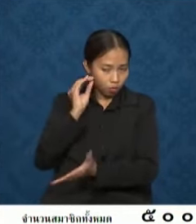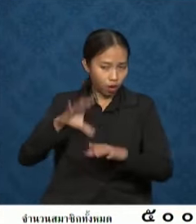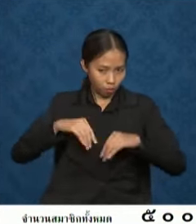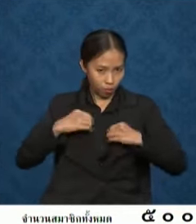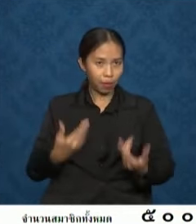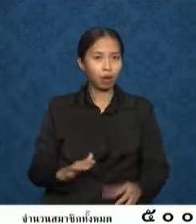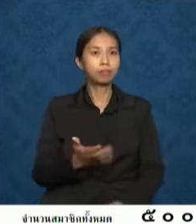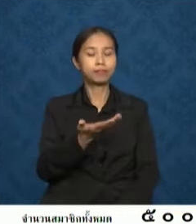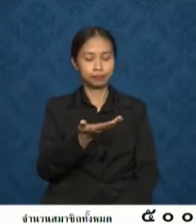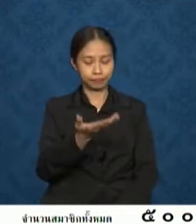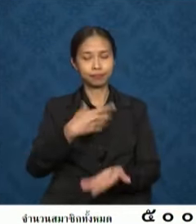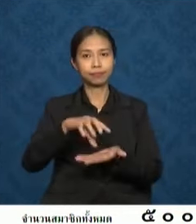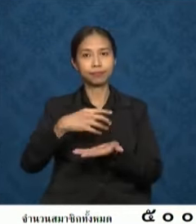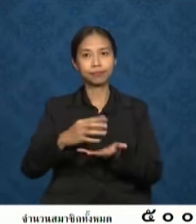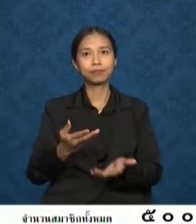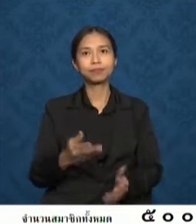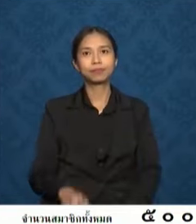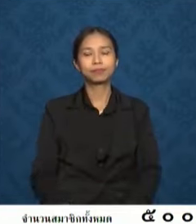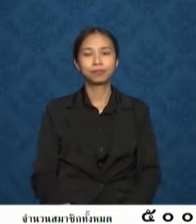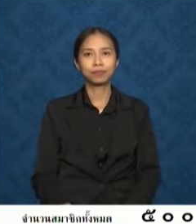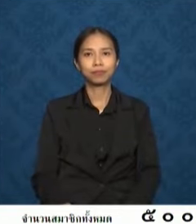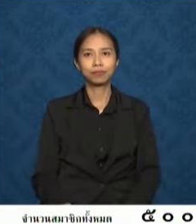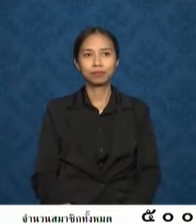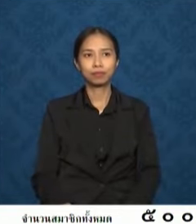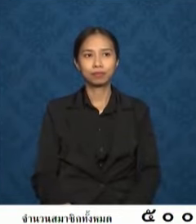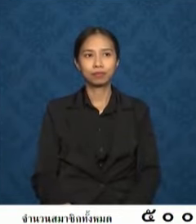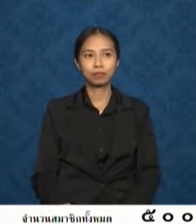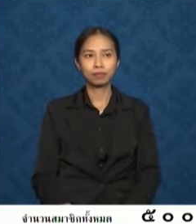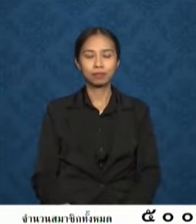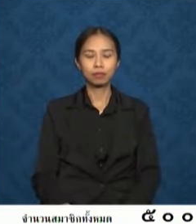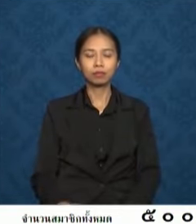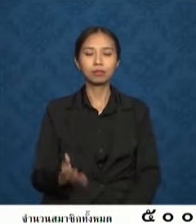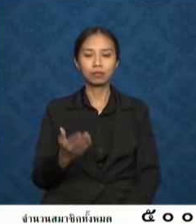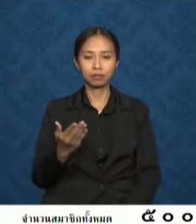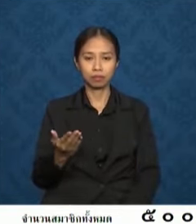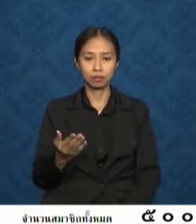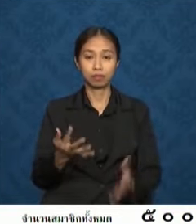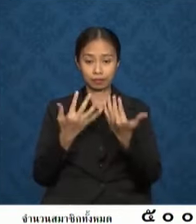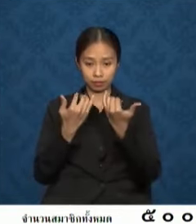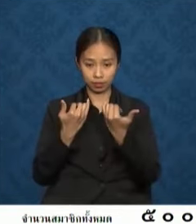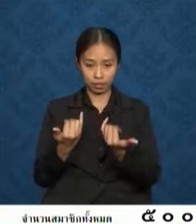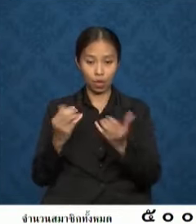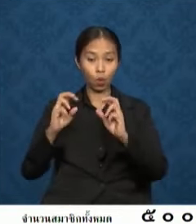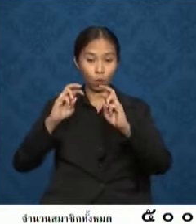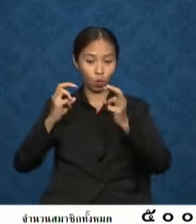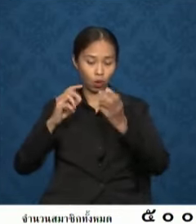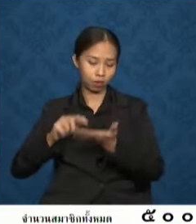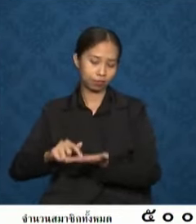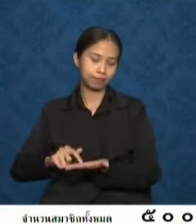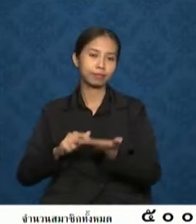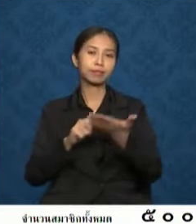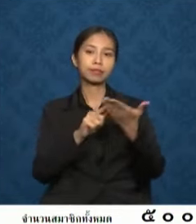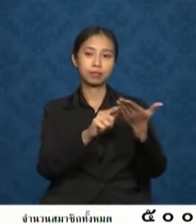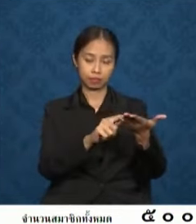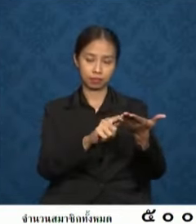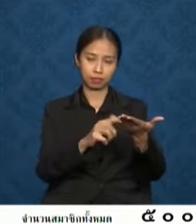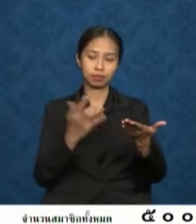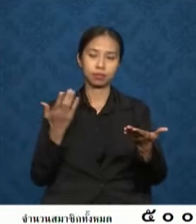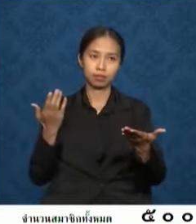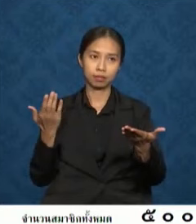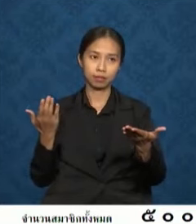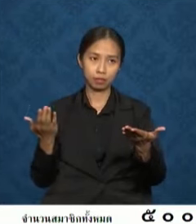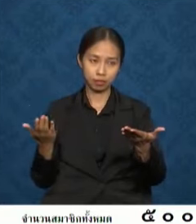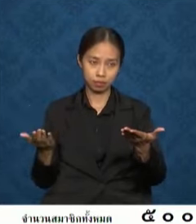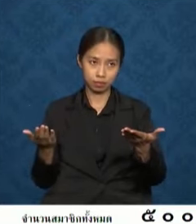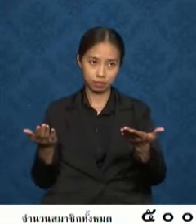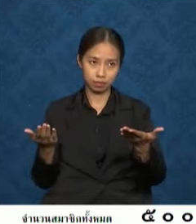ครับเชิญท่านอักเดชพูดต่อครับครับท่านประธานครับเนื่องจากยติที่เ่าทางผู้อภิปรายเ่อโทษ